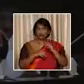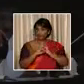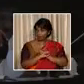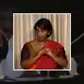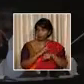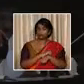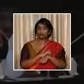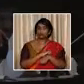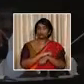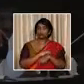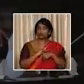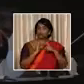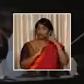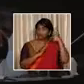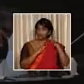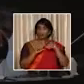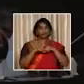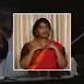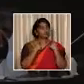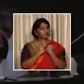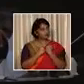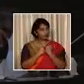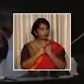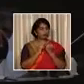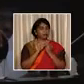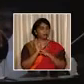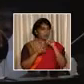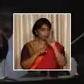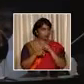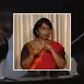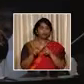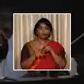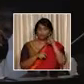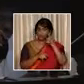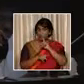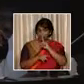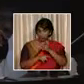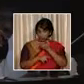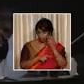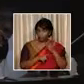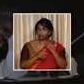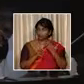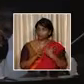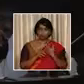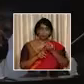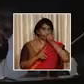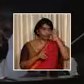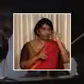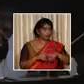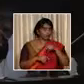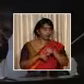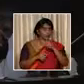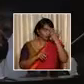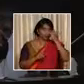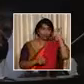இவ்வாறான ரசாயன குண்டுகள் வீசப்படவில்லை, அல்லது இங்கே ஏதாவது பொஸ்பரஸ் குண்டுகள் வீசப்படவில்லை, கொத்தணி குண்டுகள் வீசப்படவில்லை,